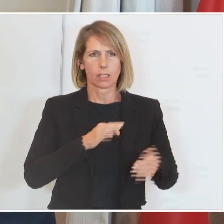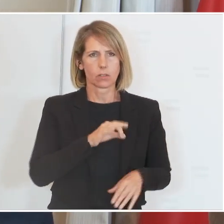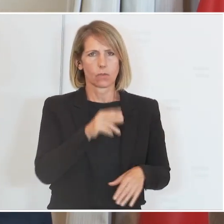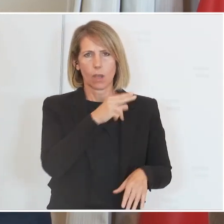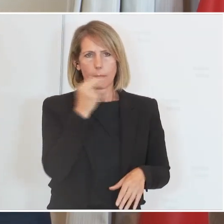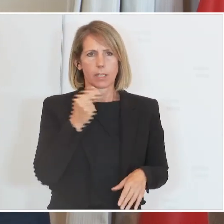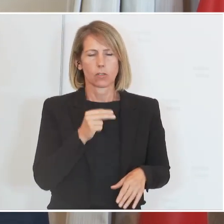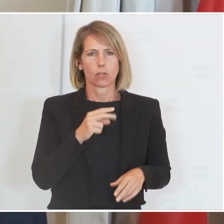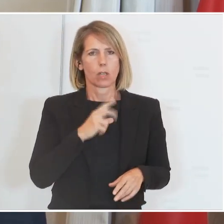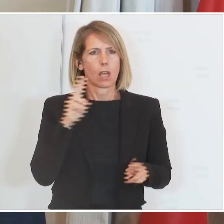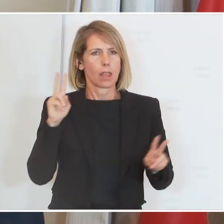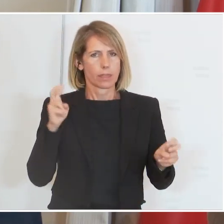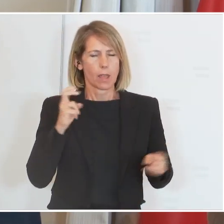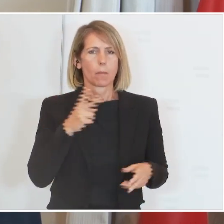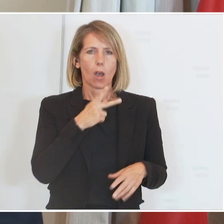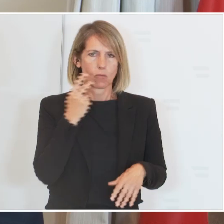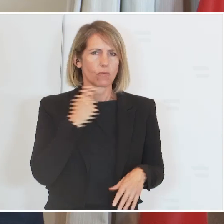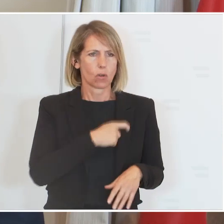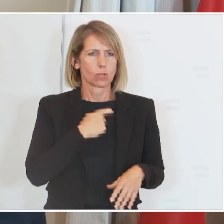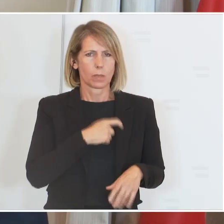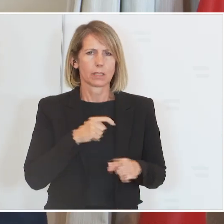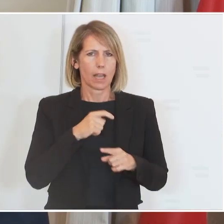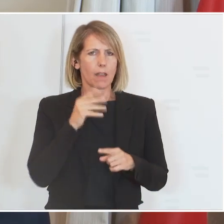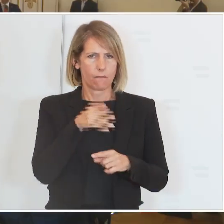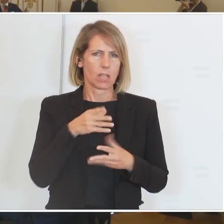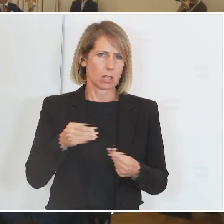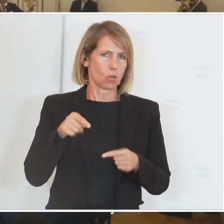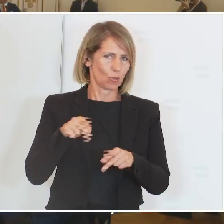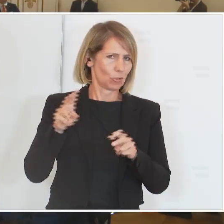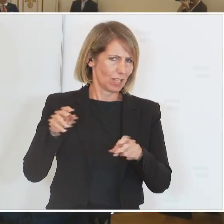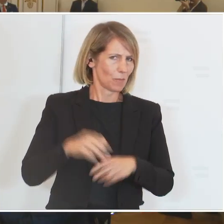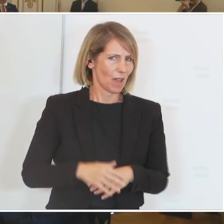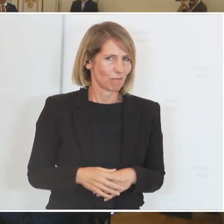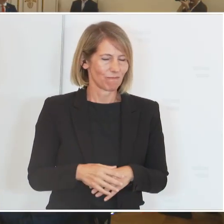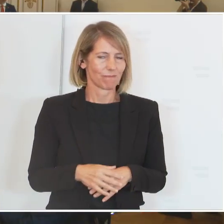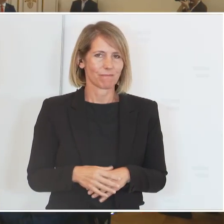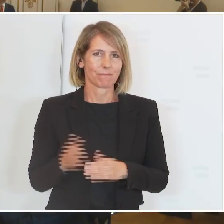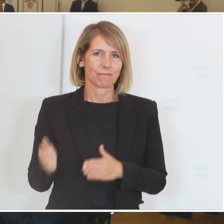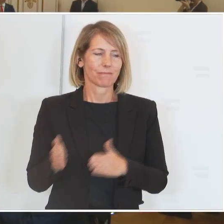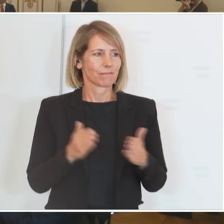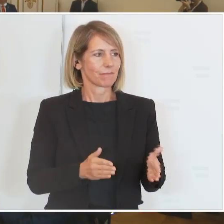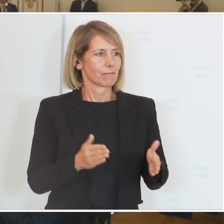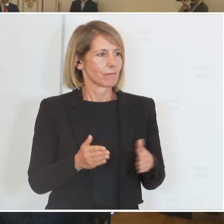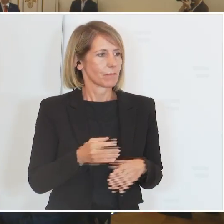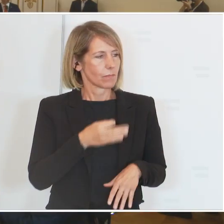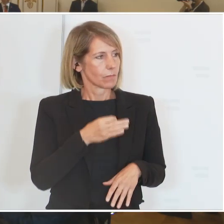die Volkspartei wird im Sinne der Volkspartei gelöst. Dankeschön. Frau Arthofer.